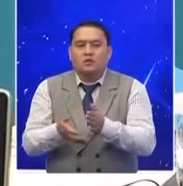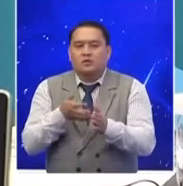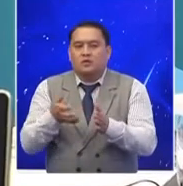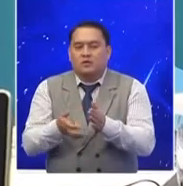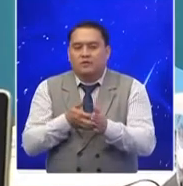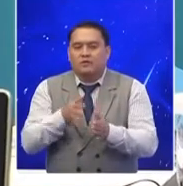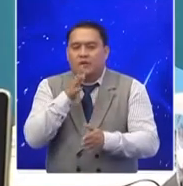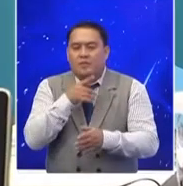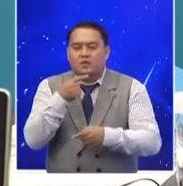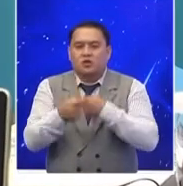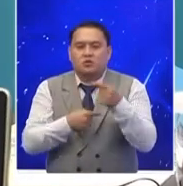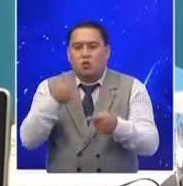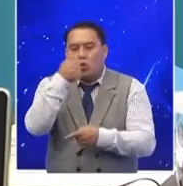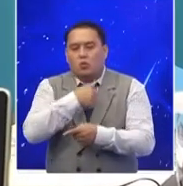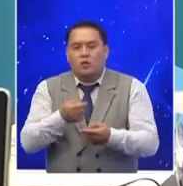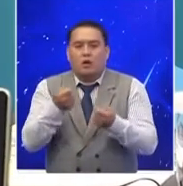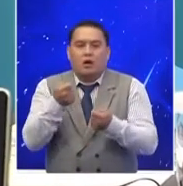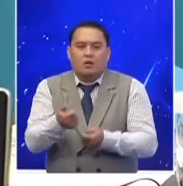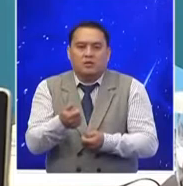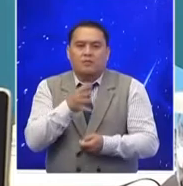что времени до конца года осталось совсем мало.